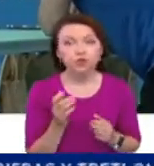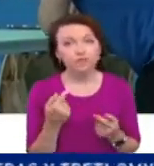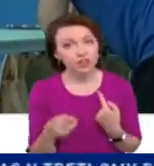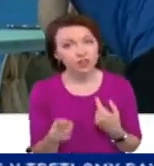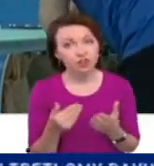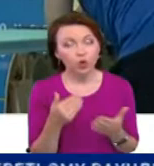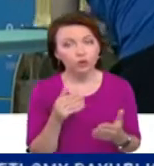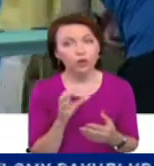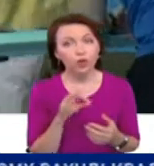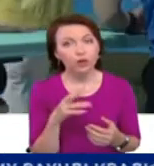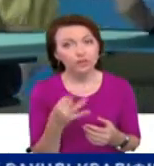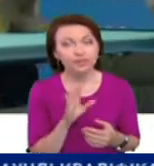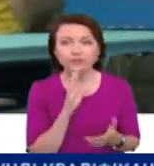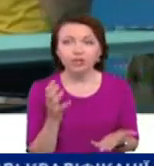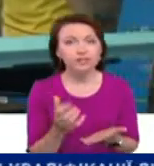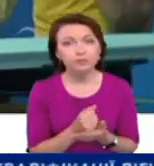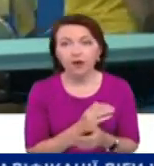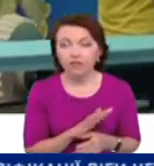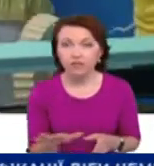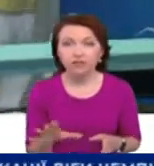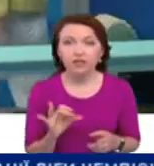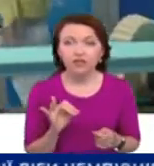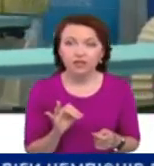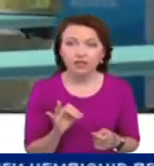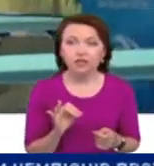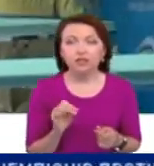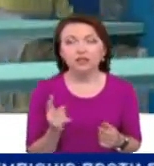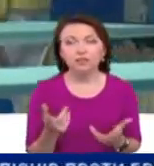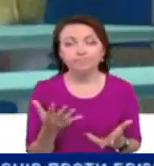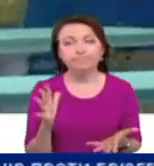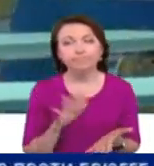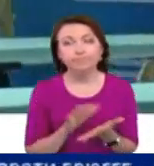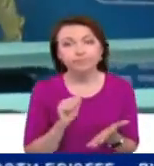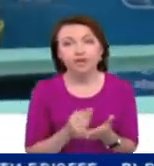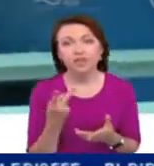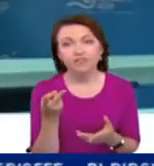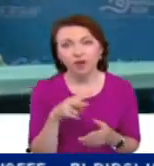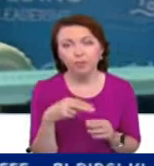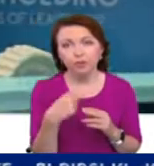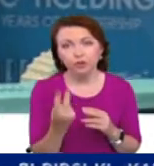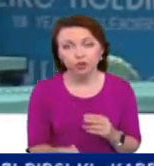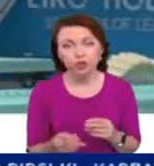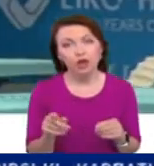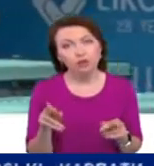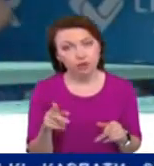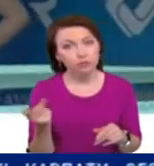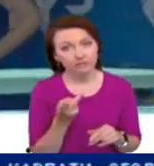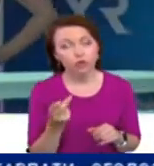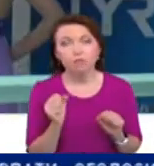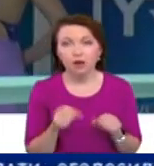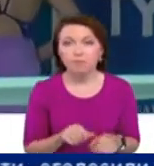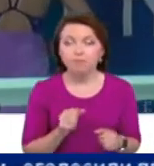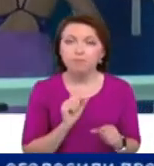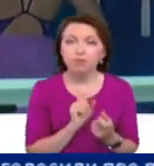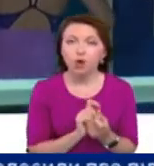от Леши, она не справилась и подвалила 2 прыжочка. Так бы, конечно, они могли бороться за